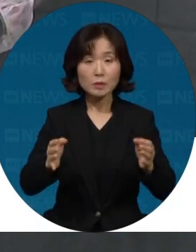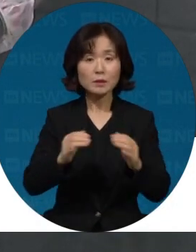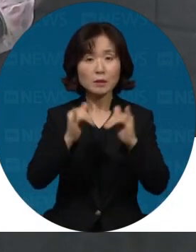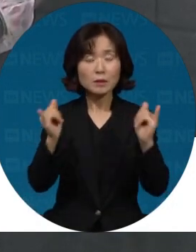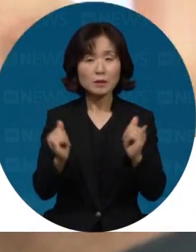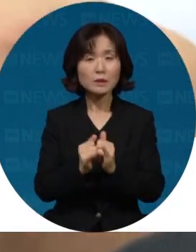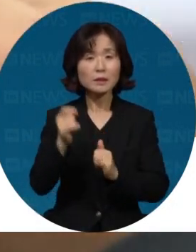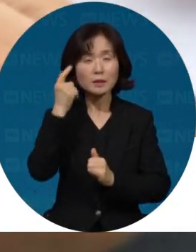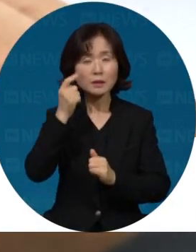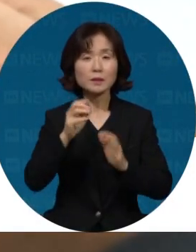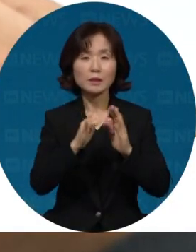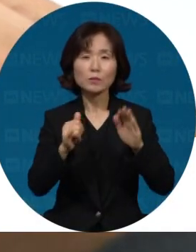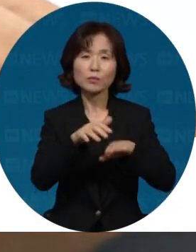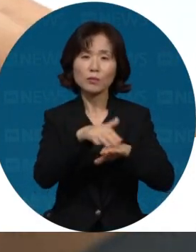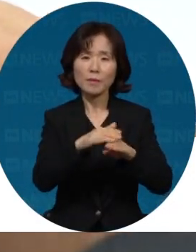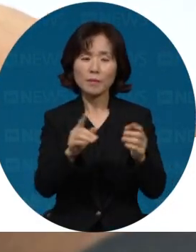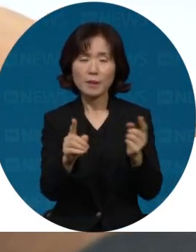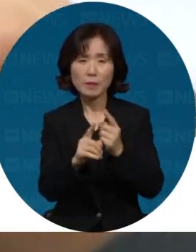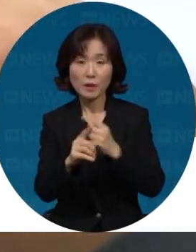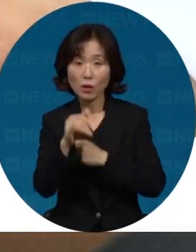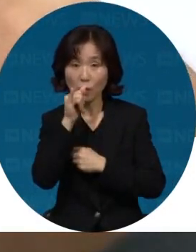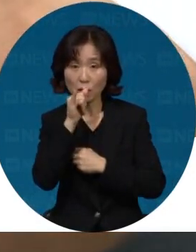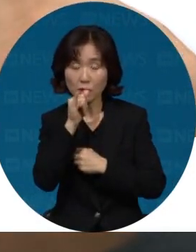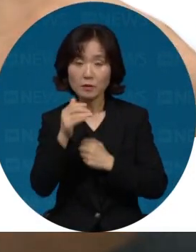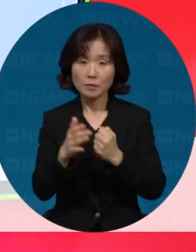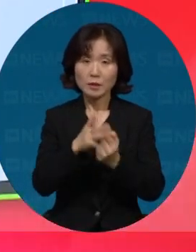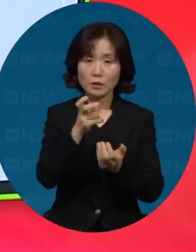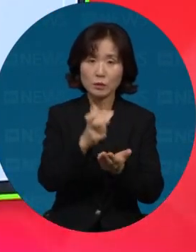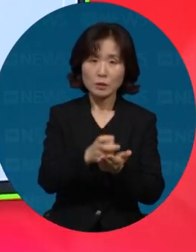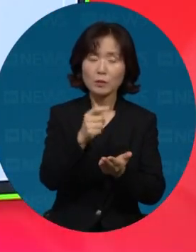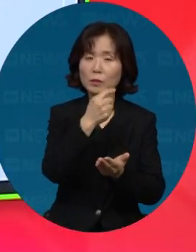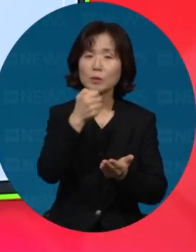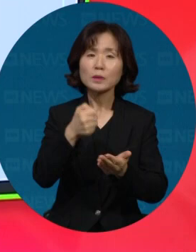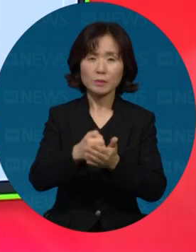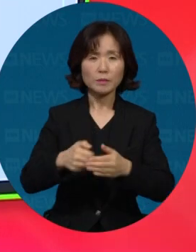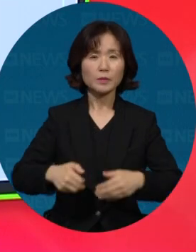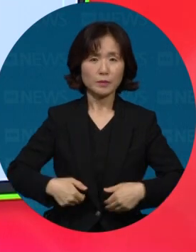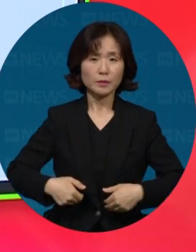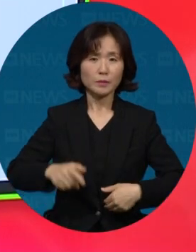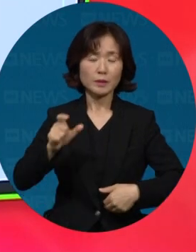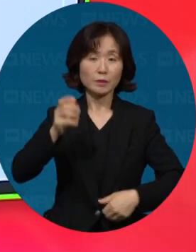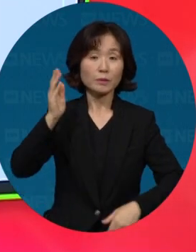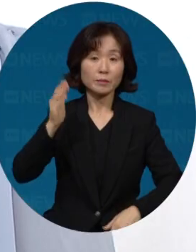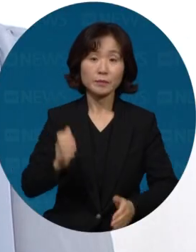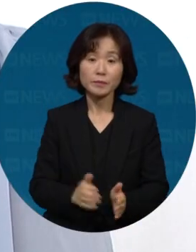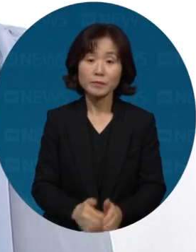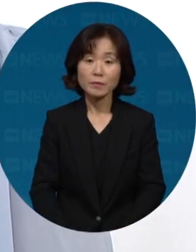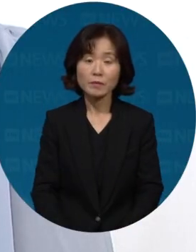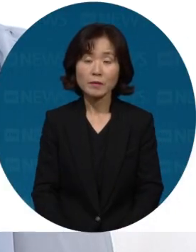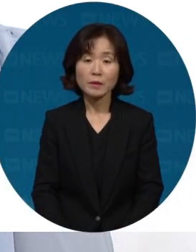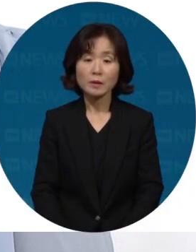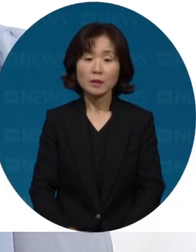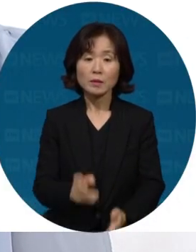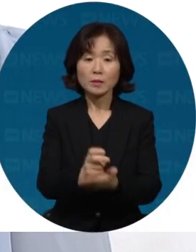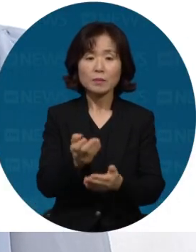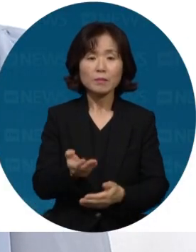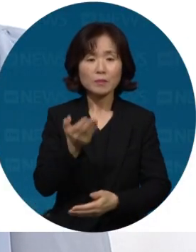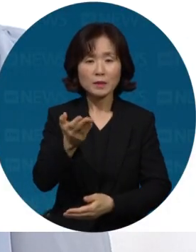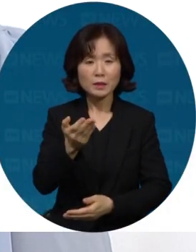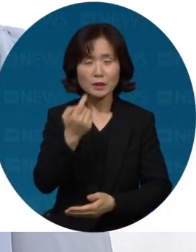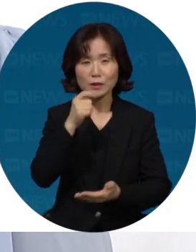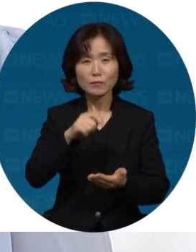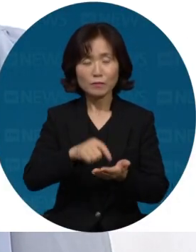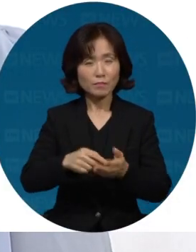사회적인 인식과 가족 구성이 바뀐 만큼 제도적으로 이를 보장할 때가 됐다고 강조했습니다. 발의하는 것 자체가 좀